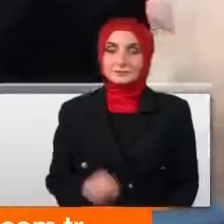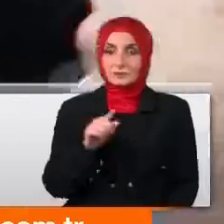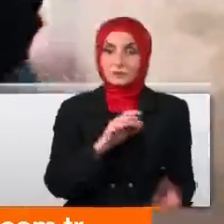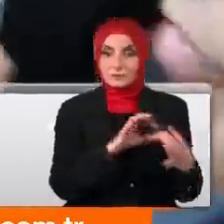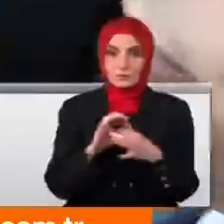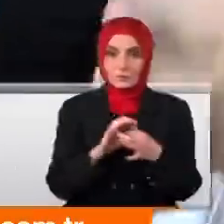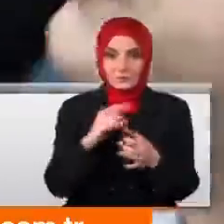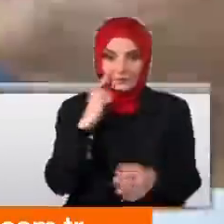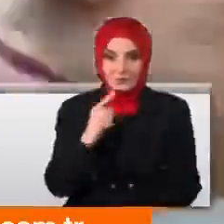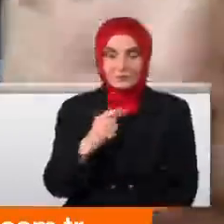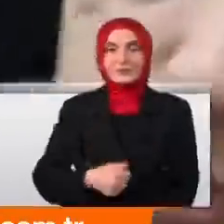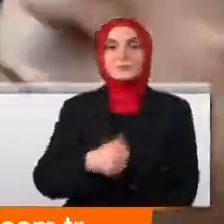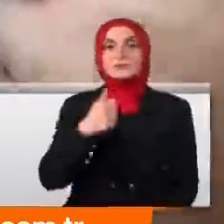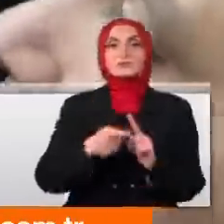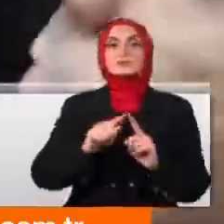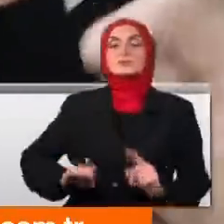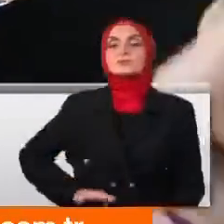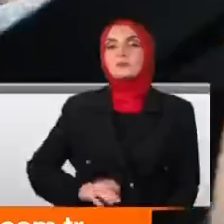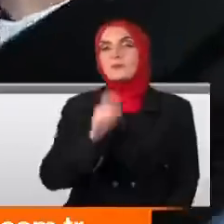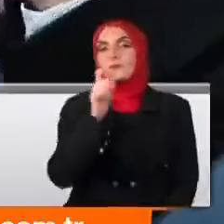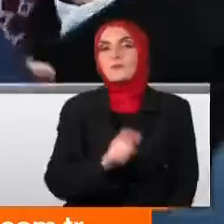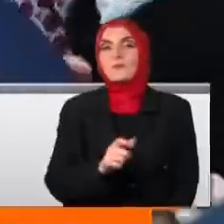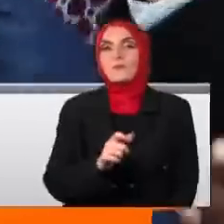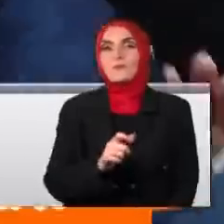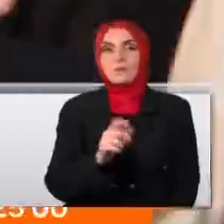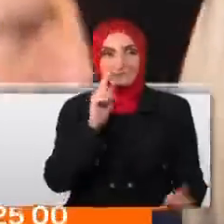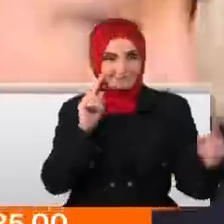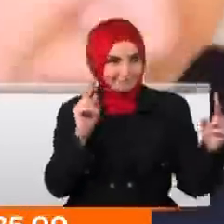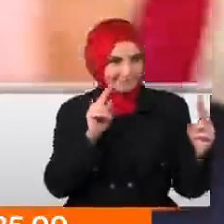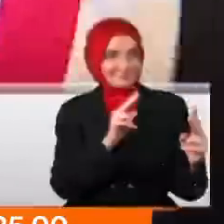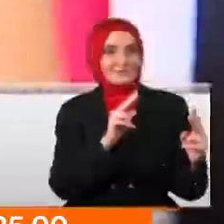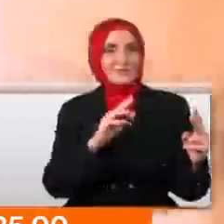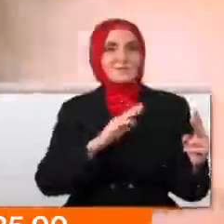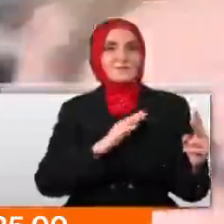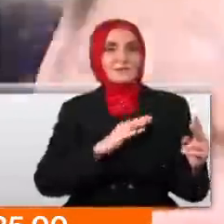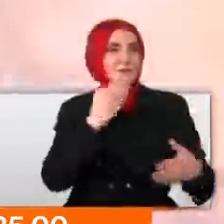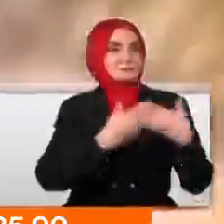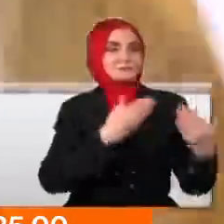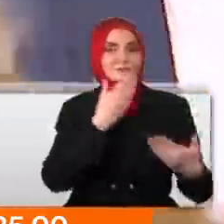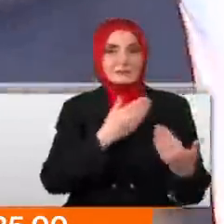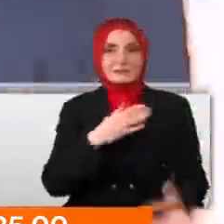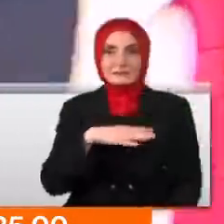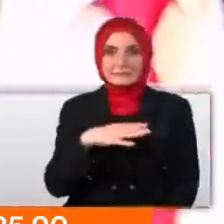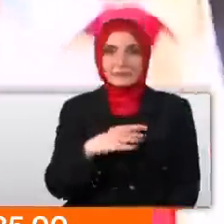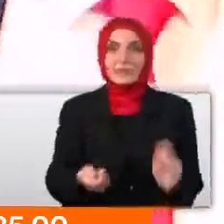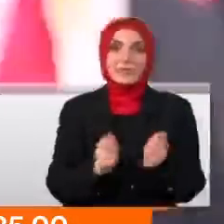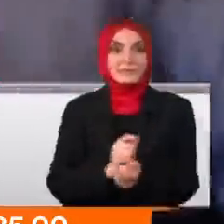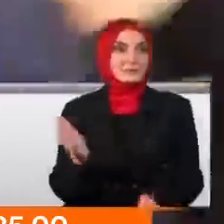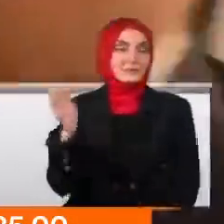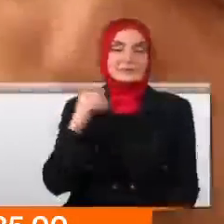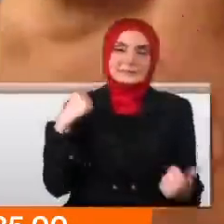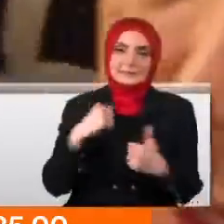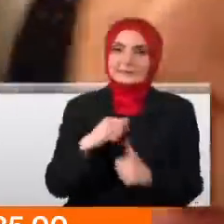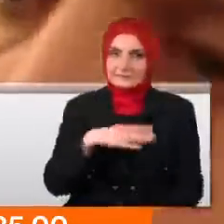cümleleri Genel Başkanı Kemal Kılıçdaroğlu Gözlerinin içine baka baka söylemeyi ve değişim çağrısını yinelemeyi planladı